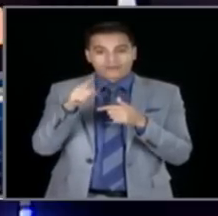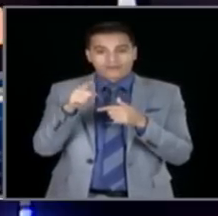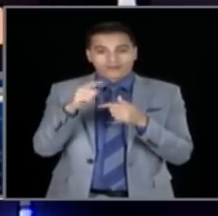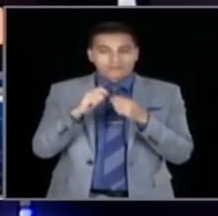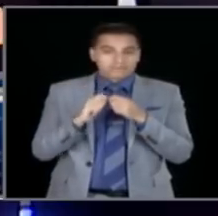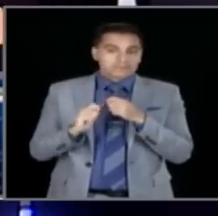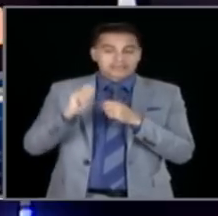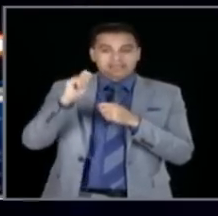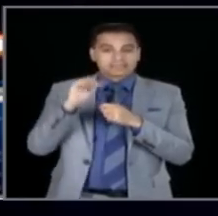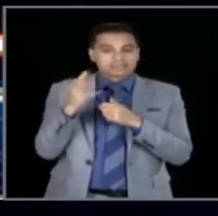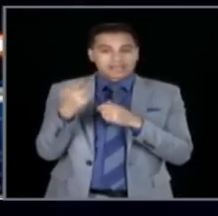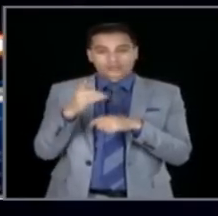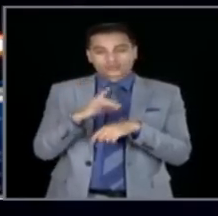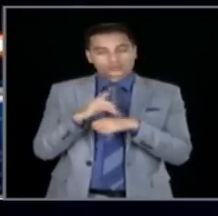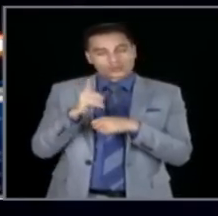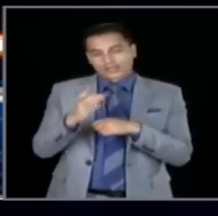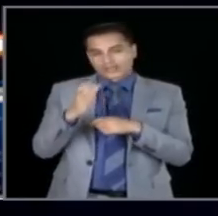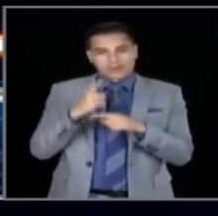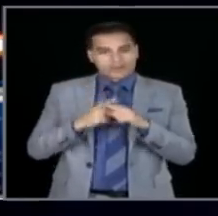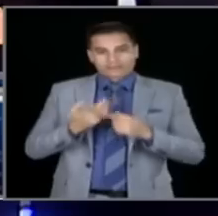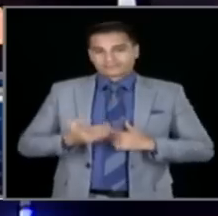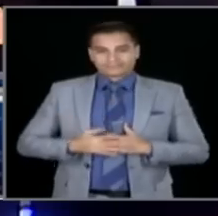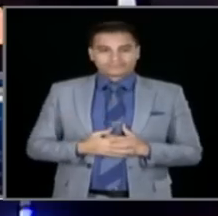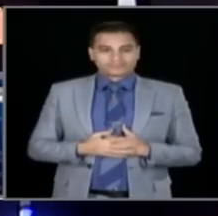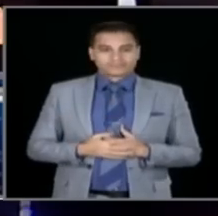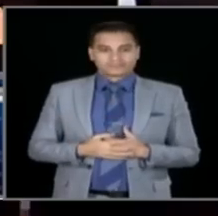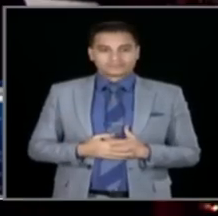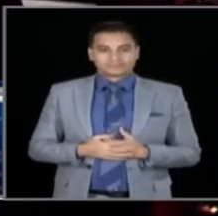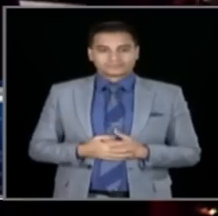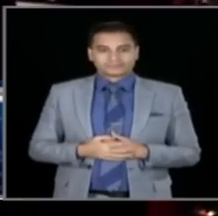مرتفعات ازاي يا دكتور؟ اجابه خاطئه.